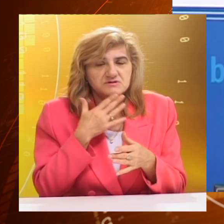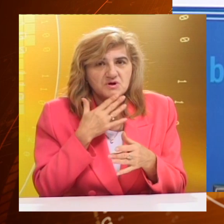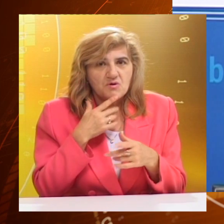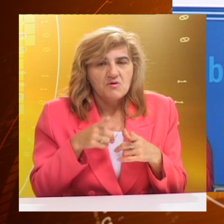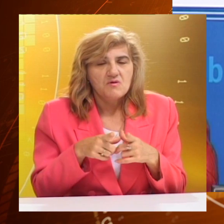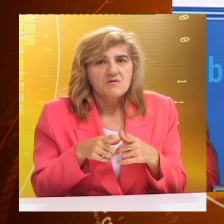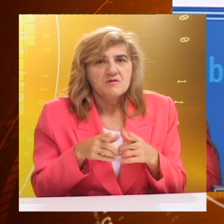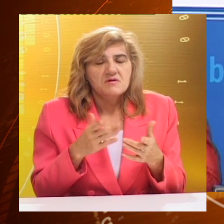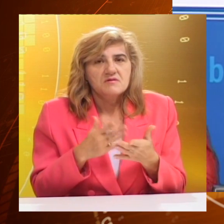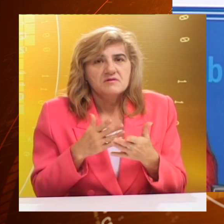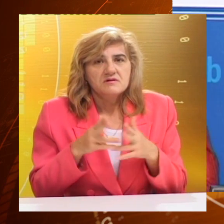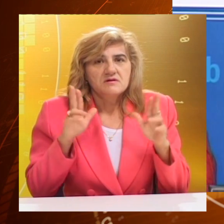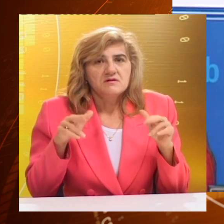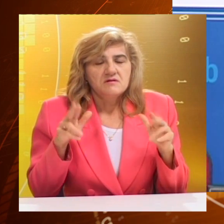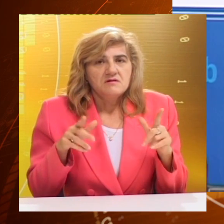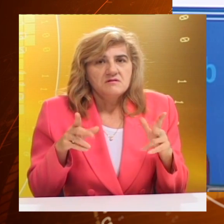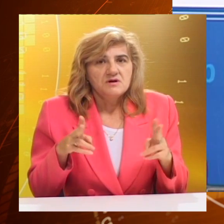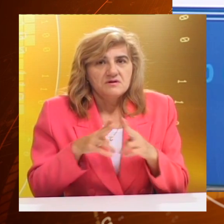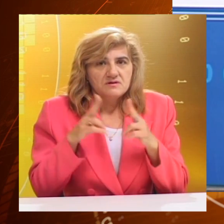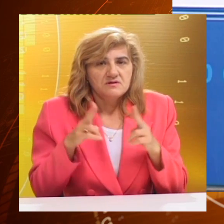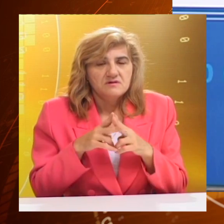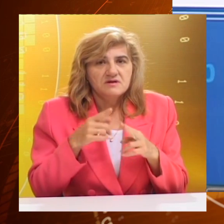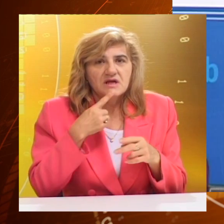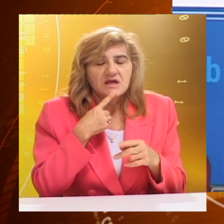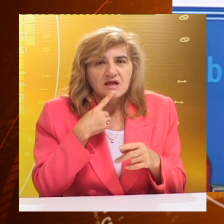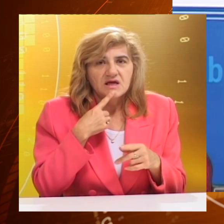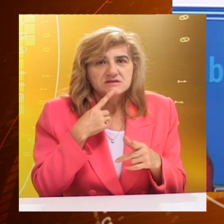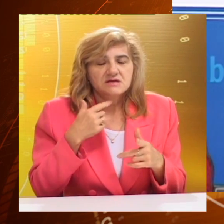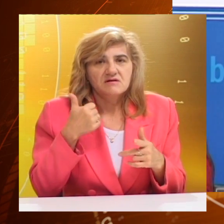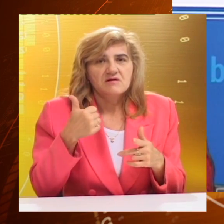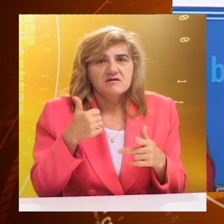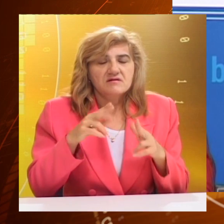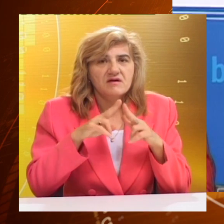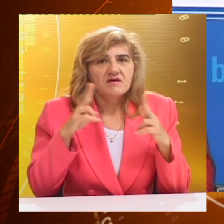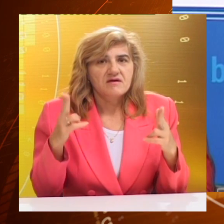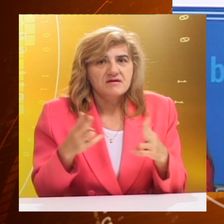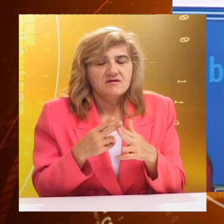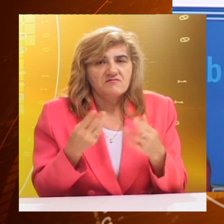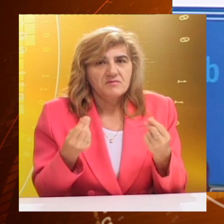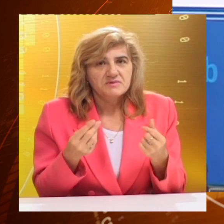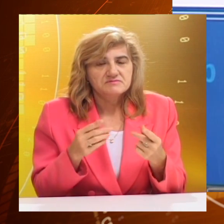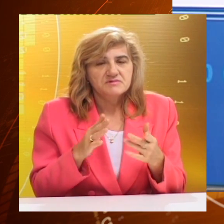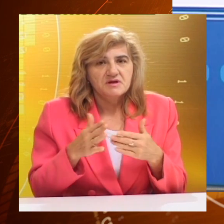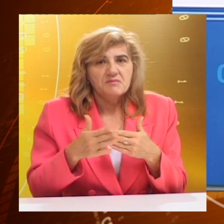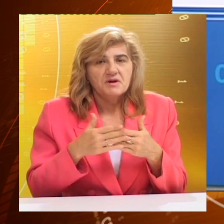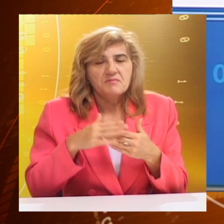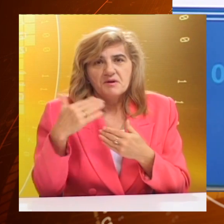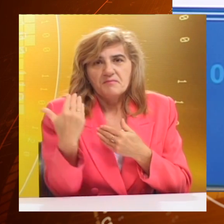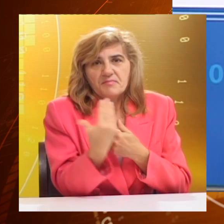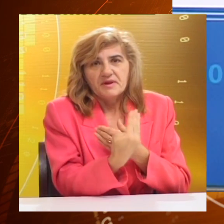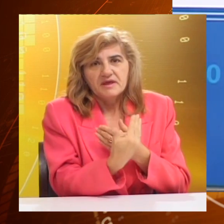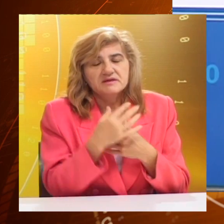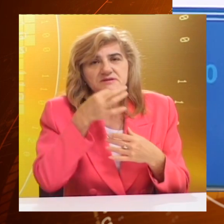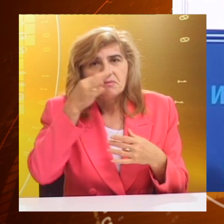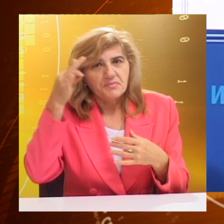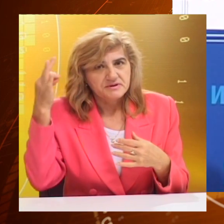osnovnih i srednjih škola u Subotici pružiti mogućnost da upoznaju jezik i kulturu jedne evropske zemlje kroz pesmu